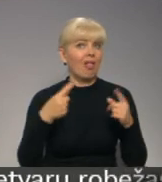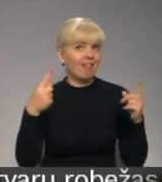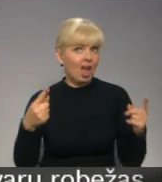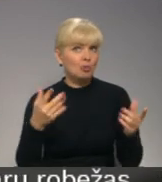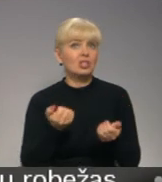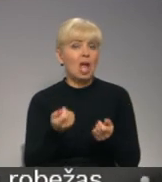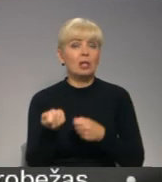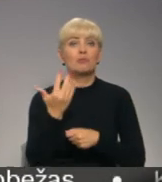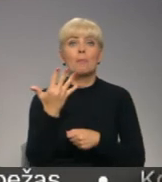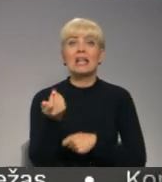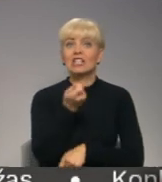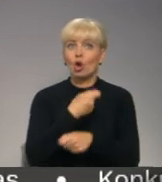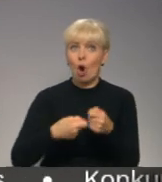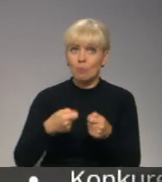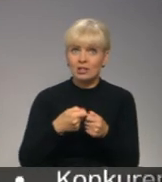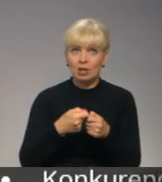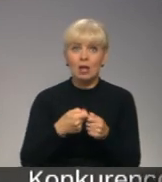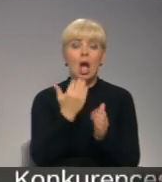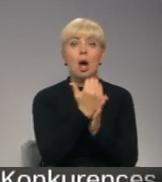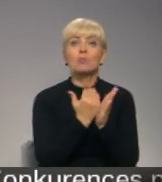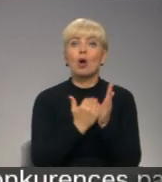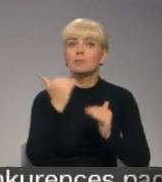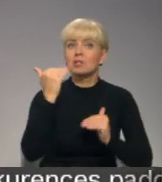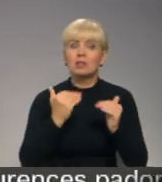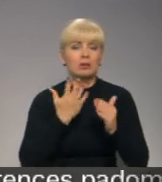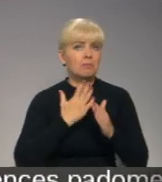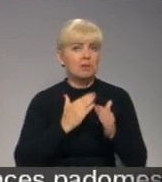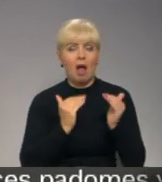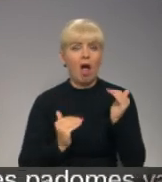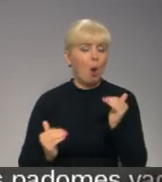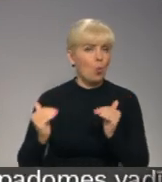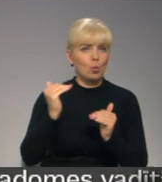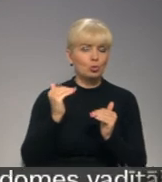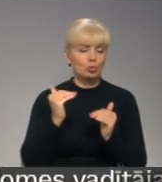Iemesls programmas kritērija bijuši pārāk augsti. Tema turpina Kurzemes televīzija.